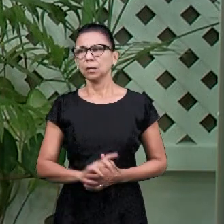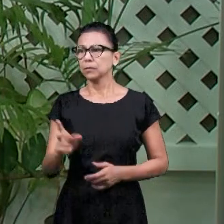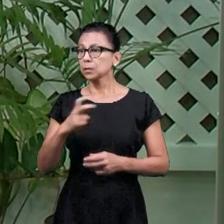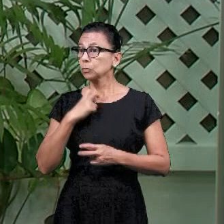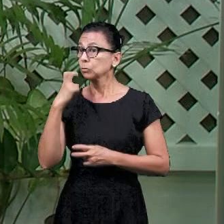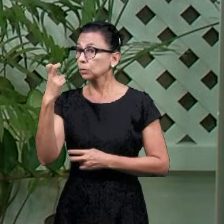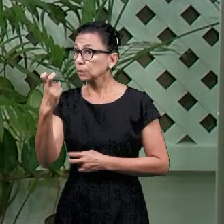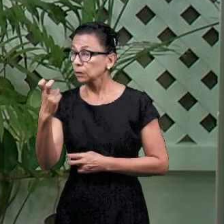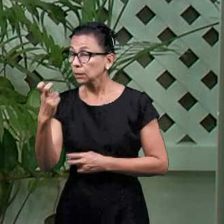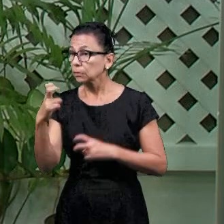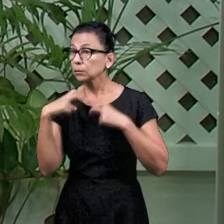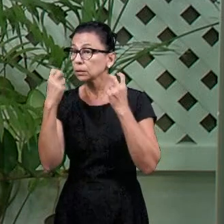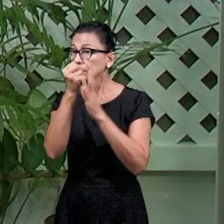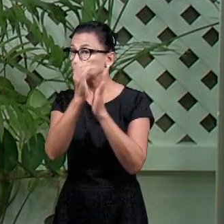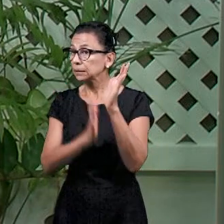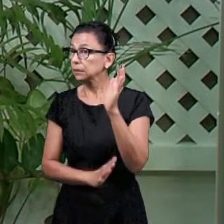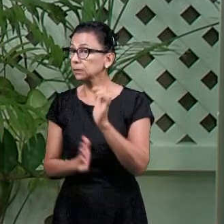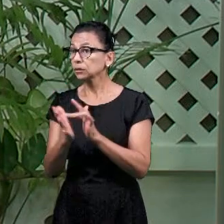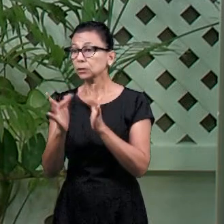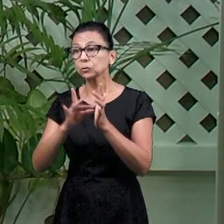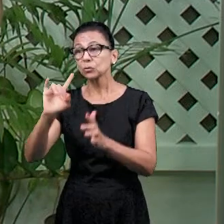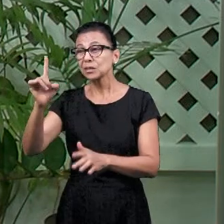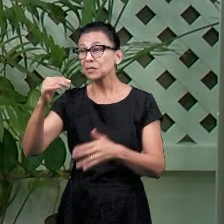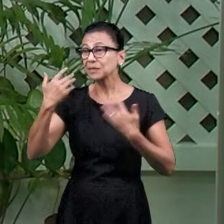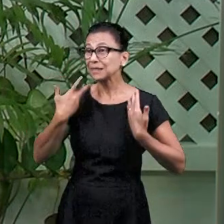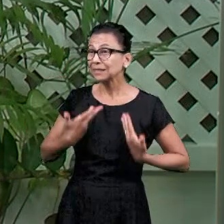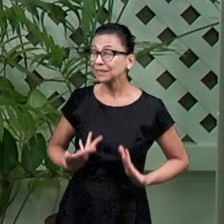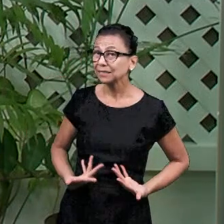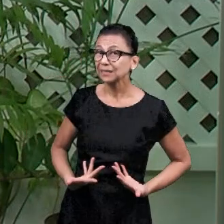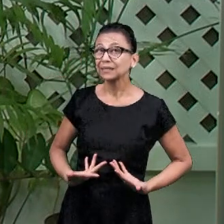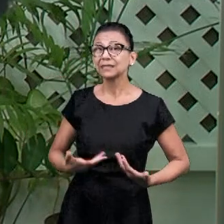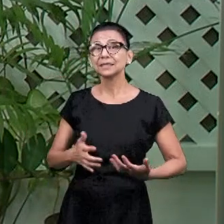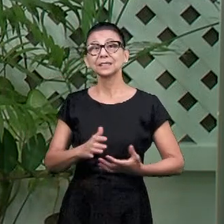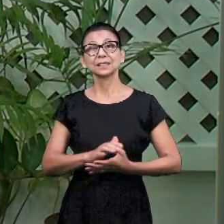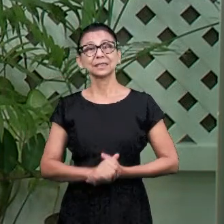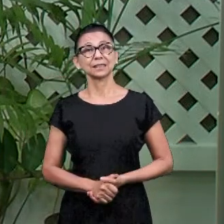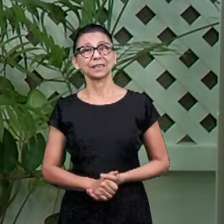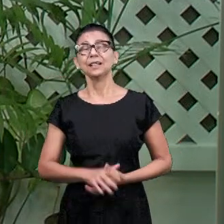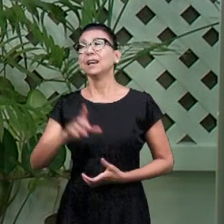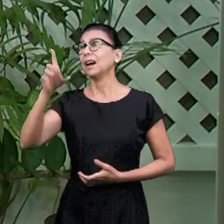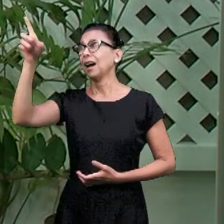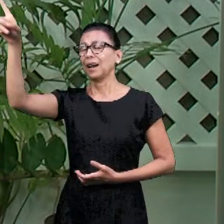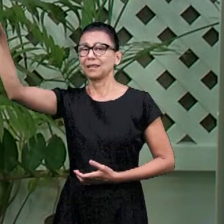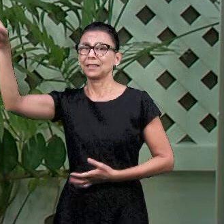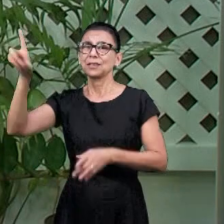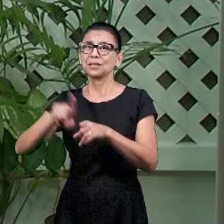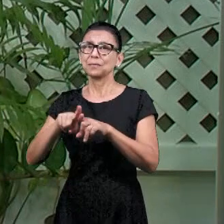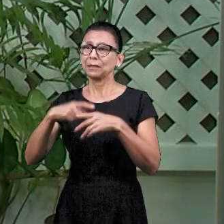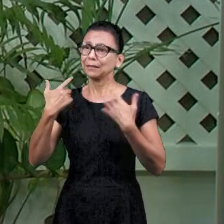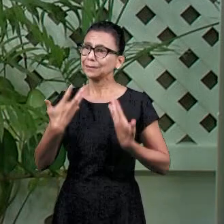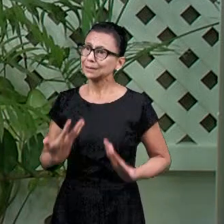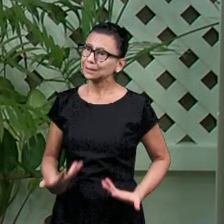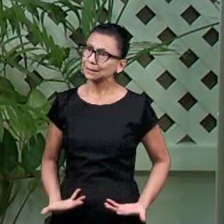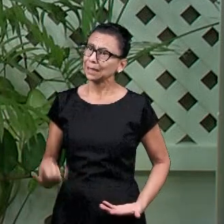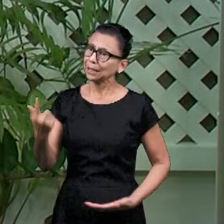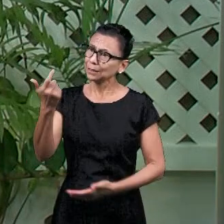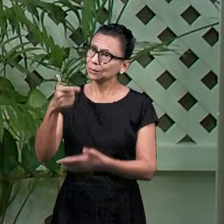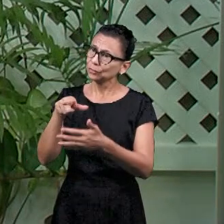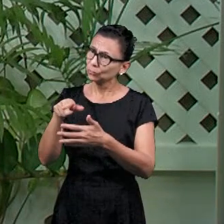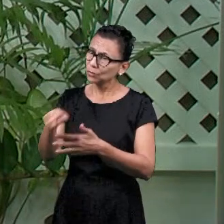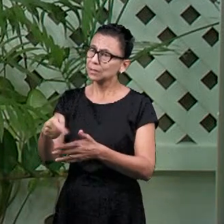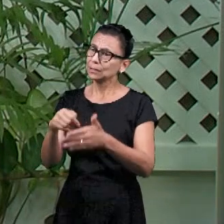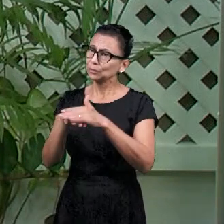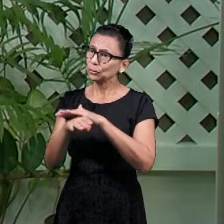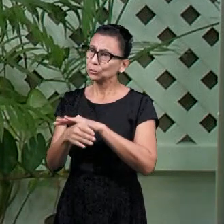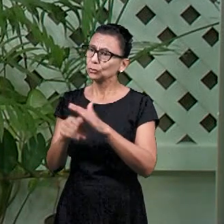Ne fais pas cela, ne prie pas le sang de Jésus, fais pas ça, tu vas te fatiguer, tu vas fatiguer